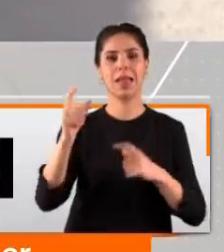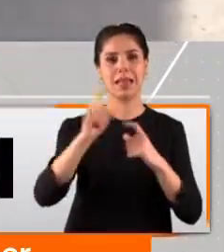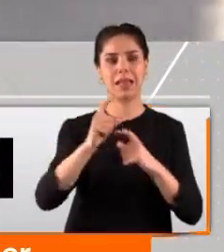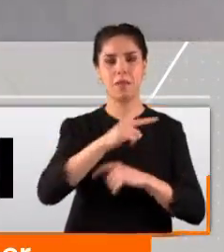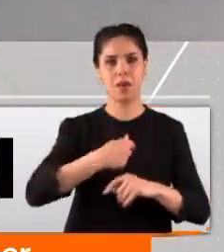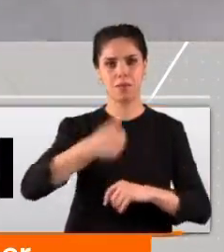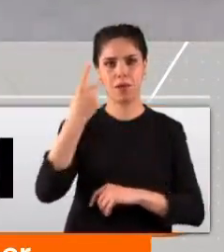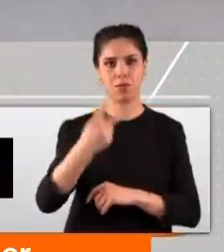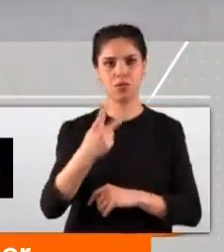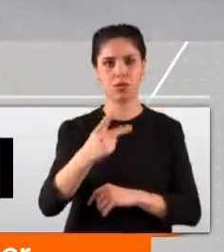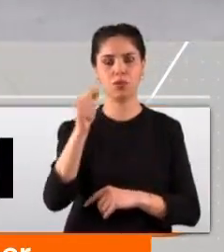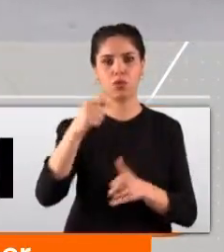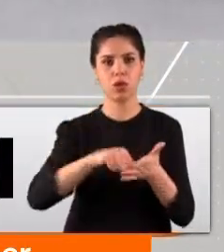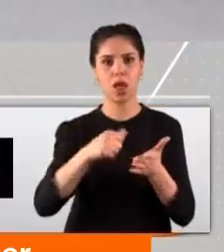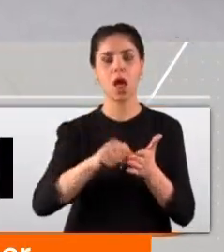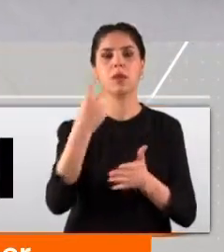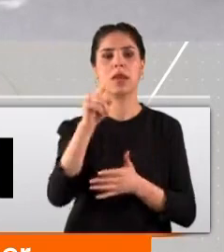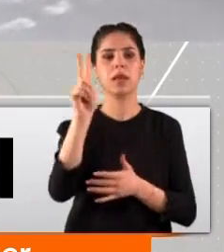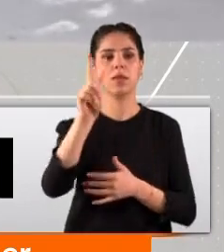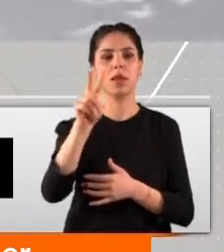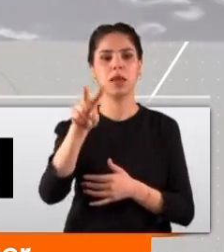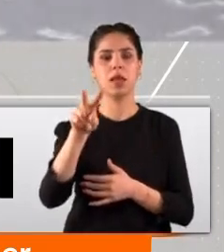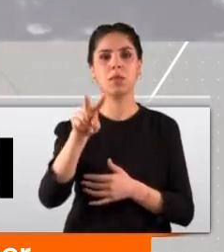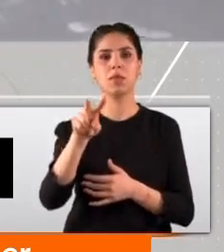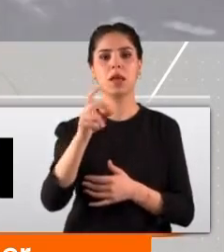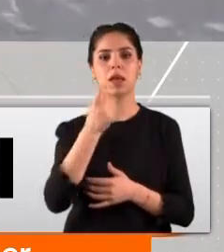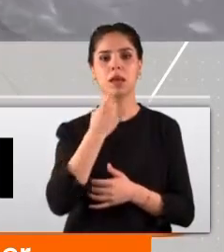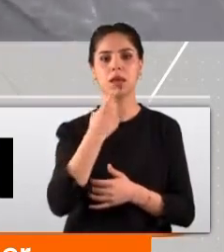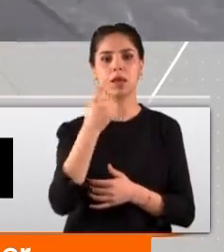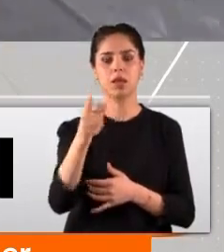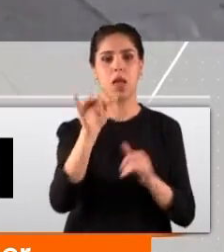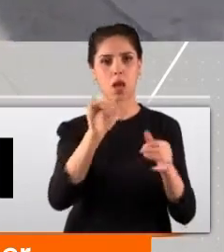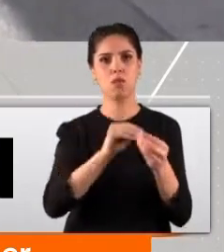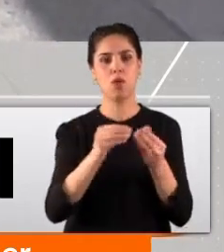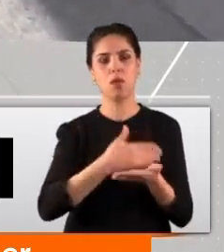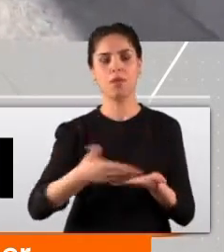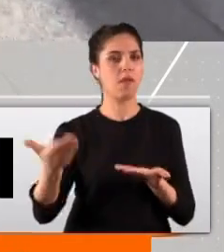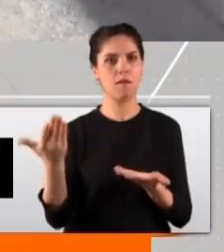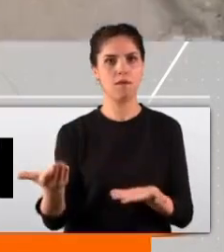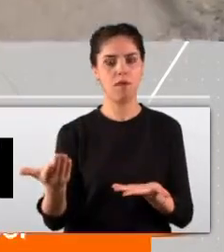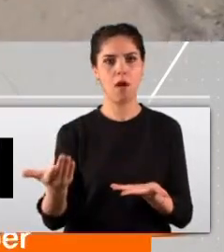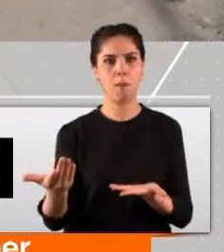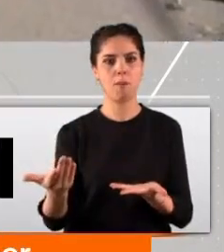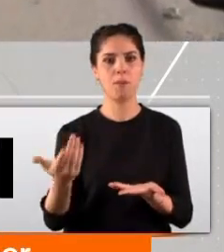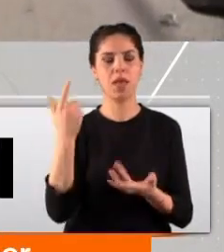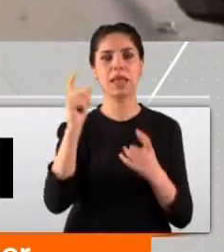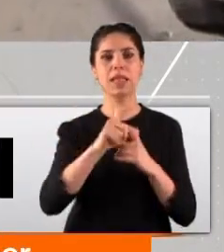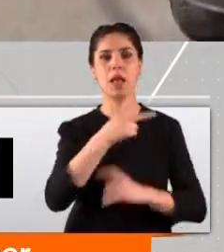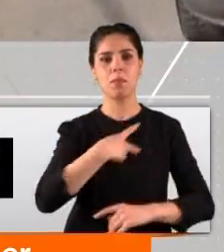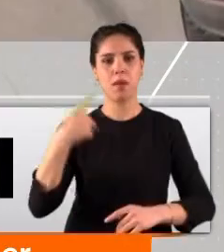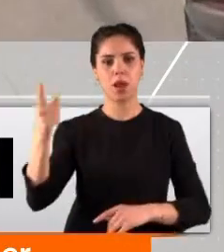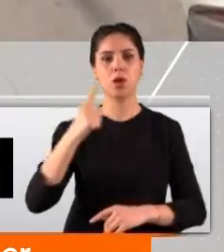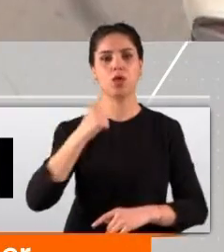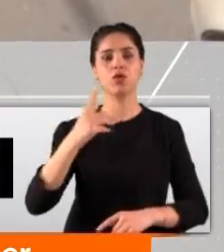Başkanı'ydınız. Bu tarihte 2022'de Büyükşehir Belediye Başkanı'sınız. Aynı sorun devam ediyor. Kaldı ki şu an Seyhan Belediyesi Cumhuriyet